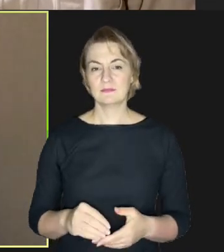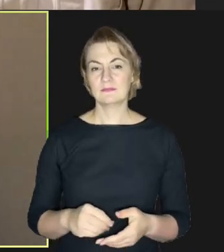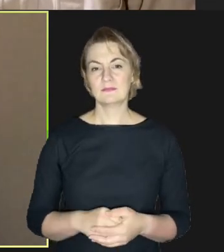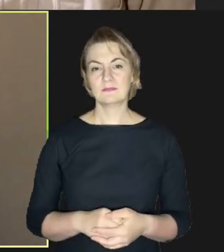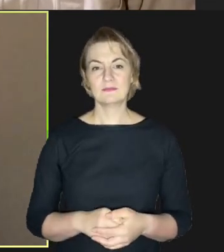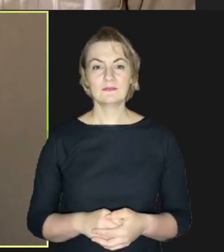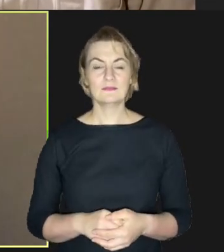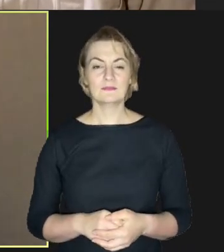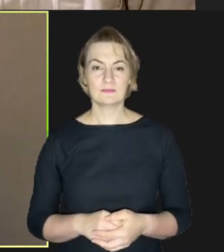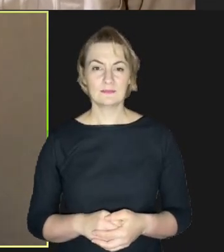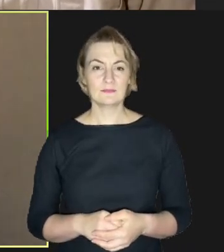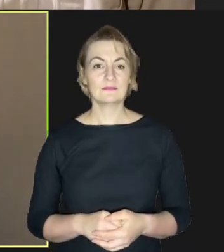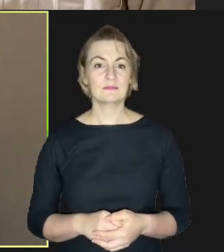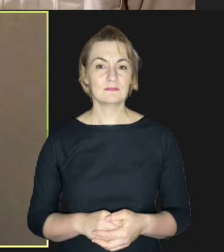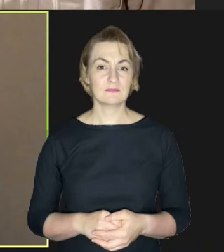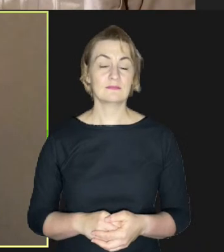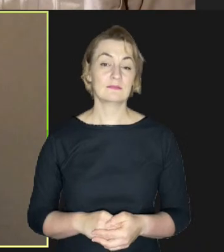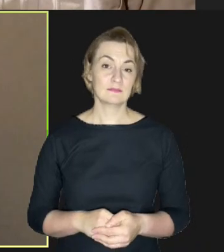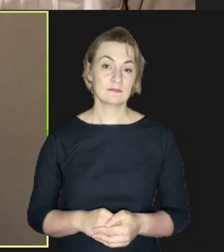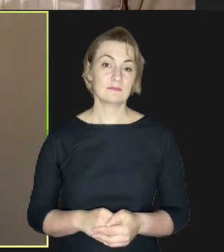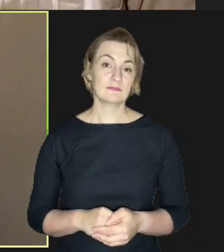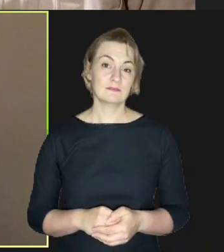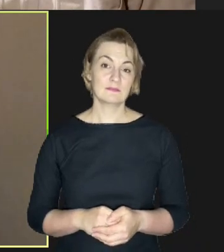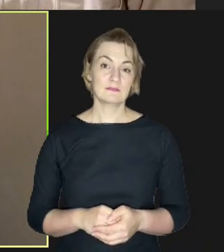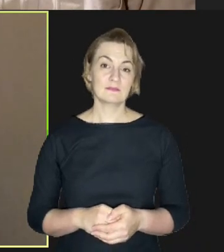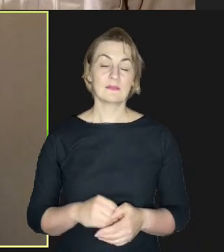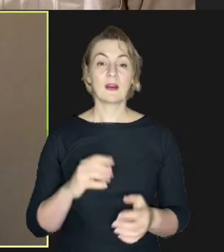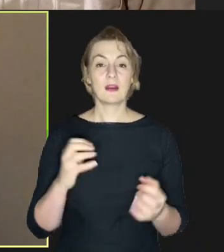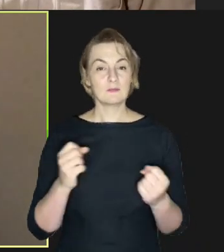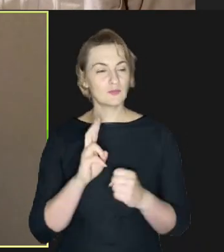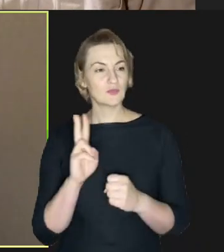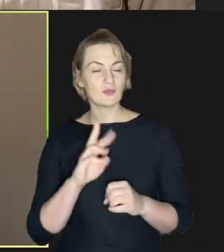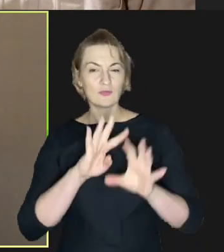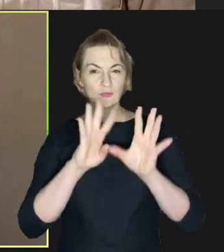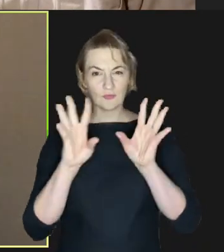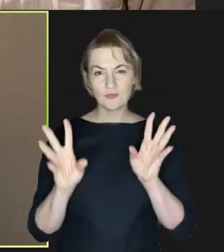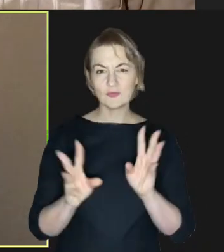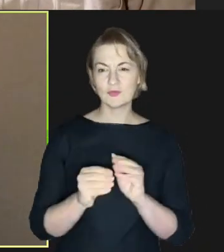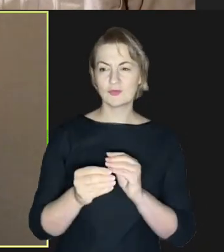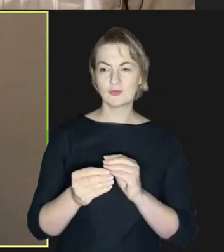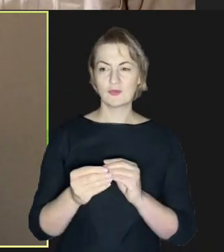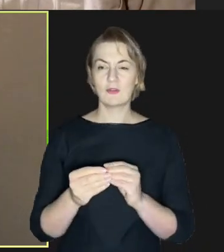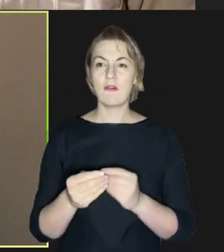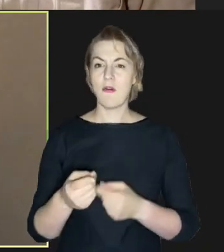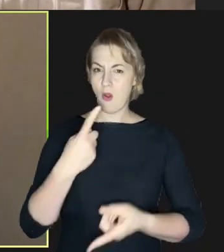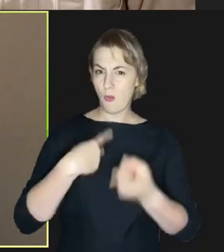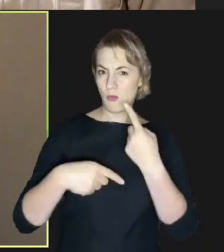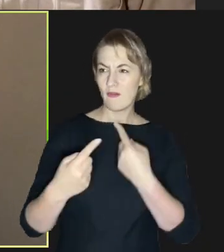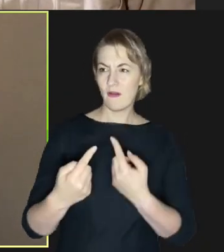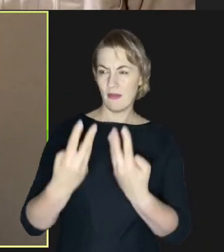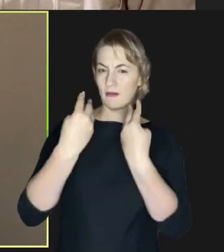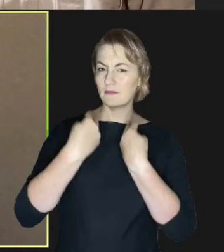nas całkowicie jednoznacznie i kompletnie określać.